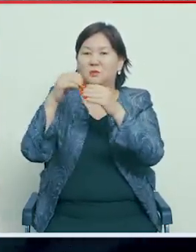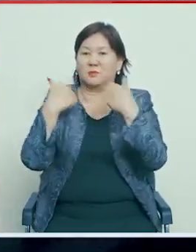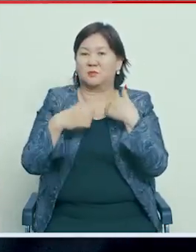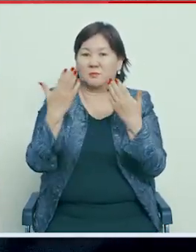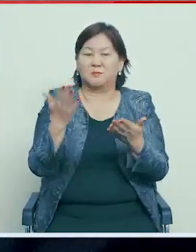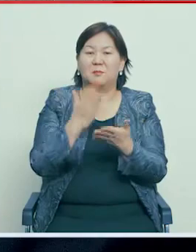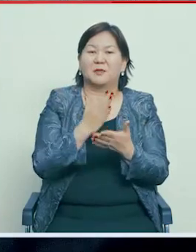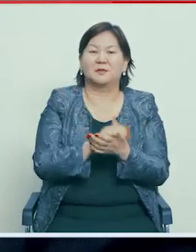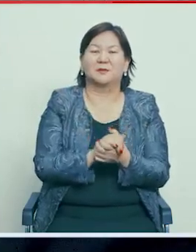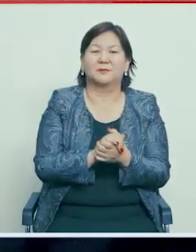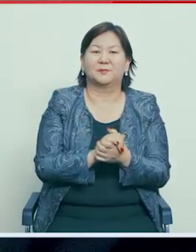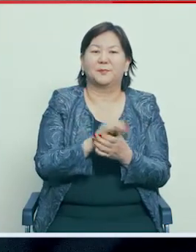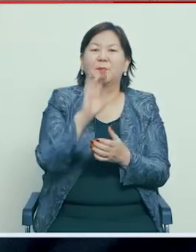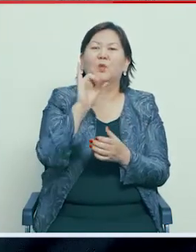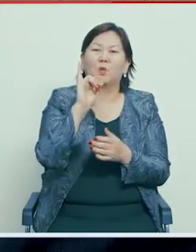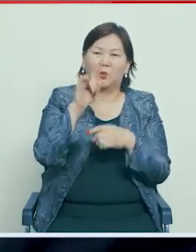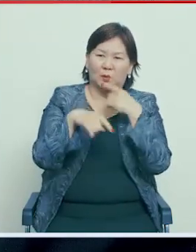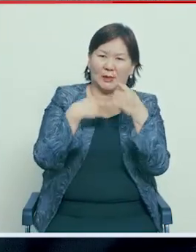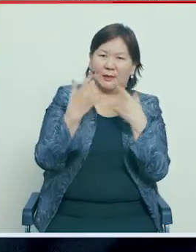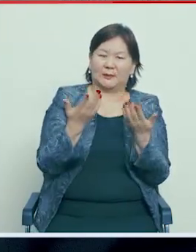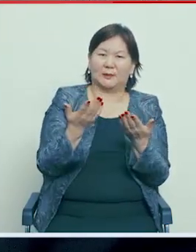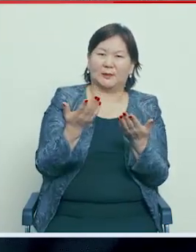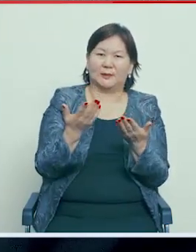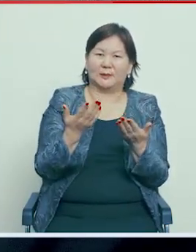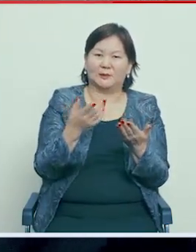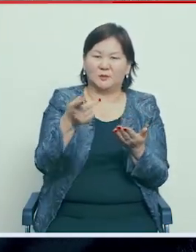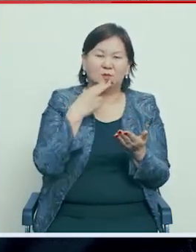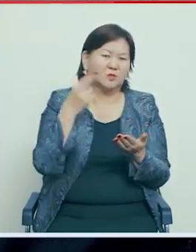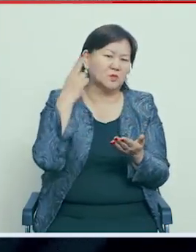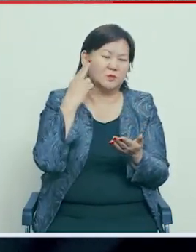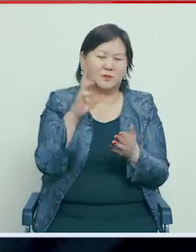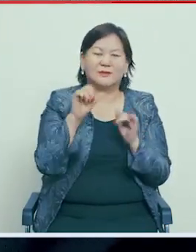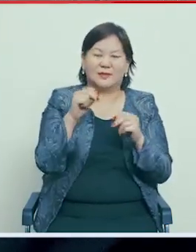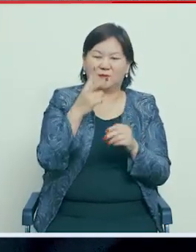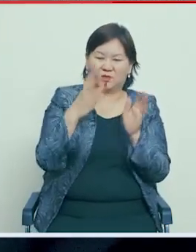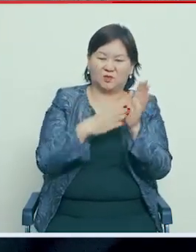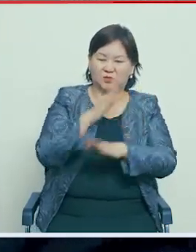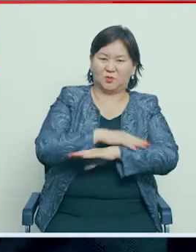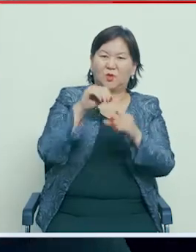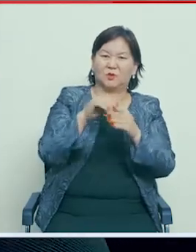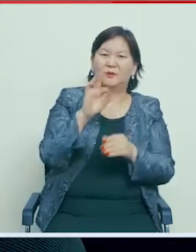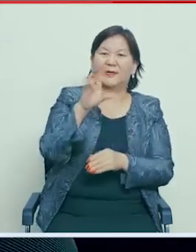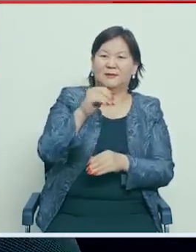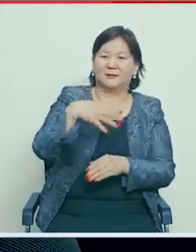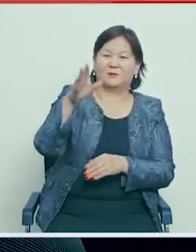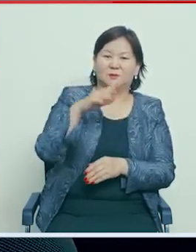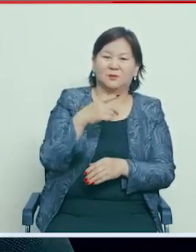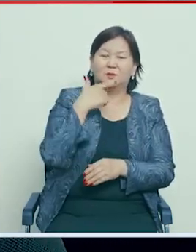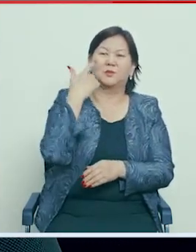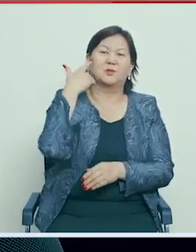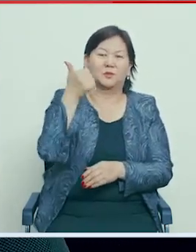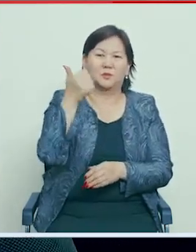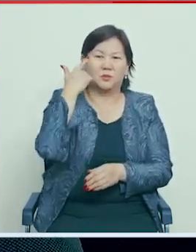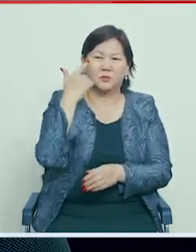байсан. Тэгээд юу яриад байгаа юм бэ? Чи ингээд сонсголгүй жиж яаж манай сургуульд орох гээд байгаа. Би одоо чамайг зүгээр хүүхдээ мах гэж